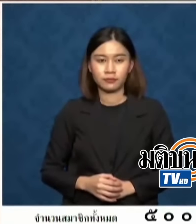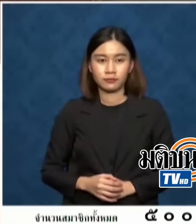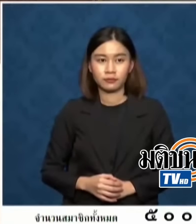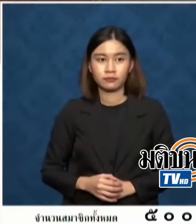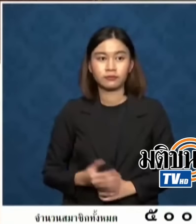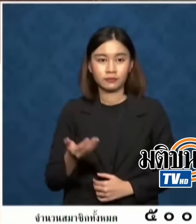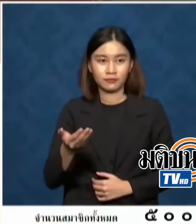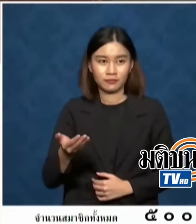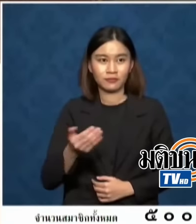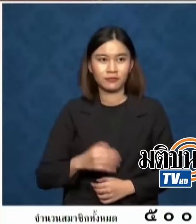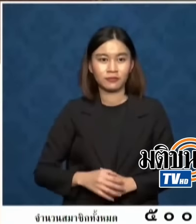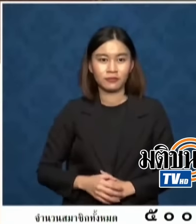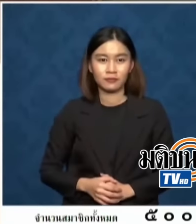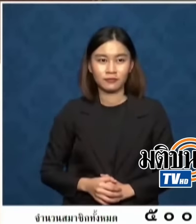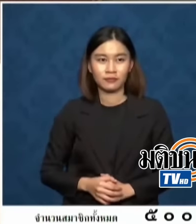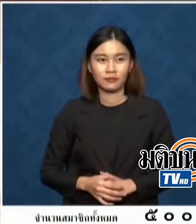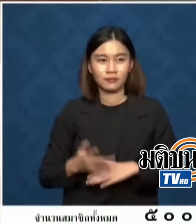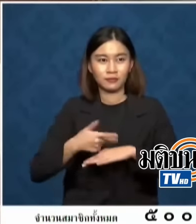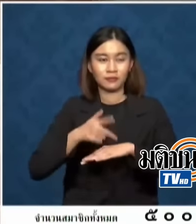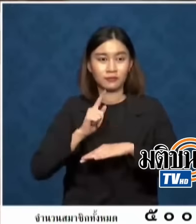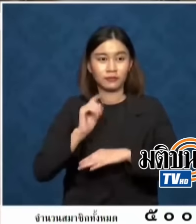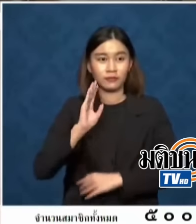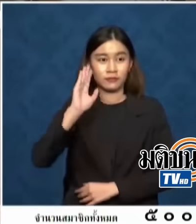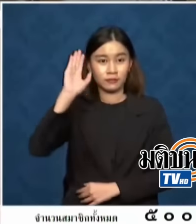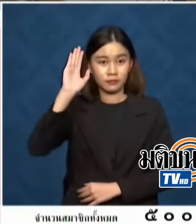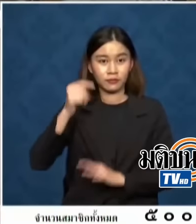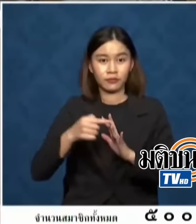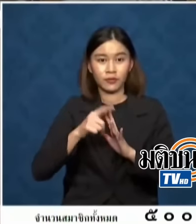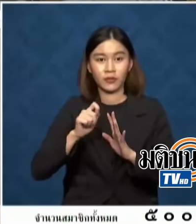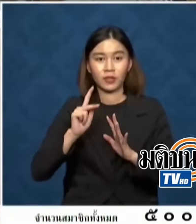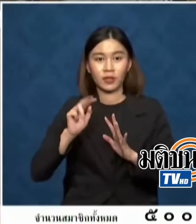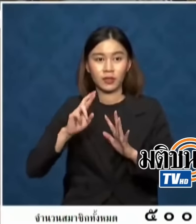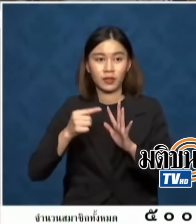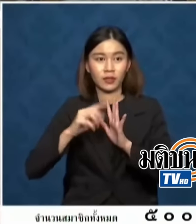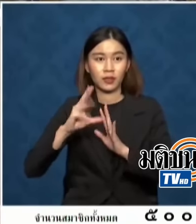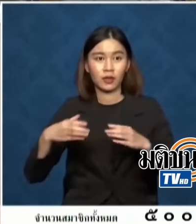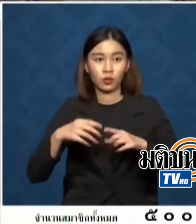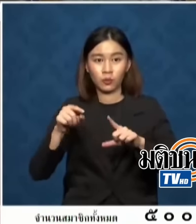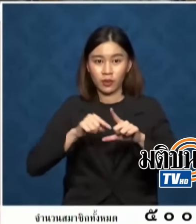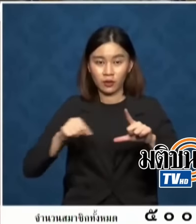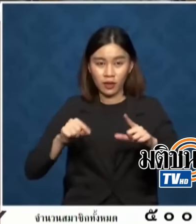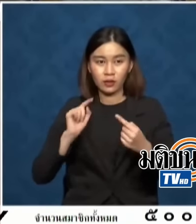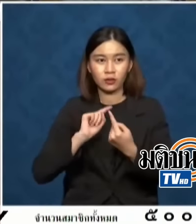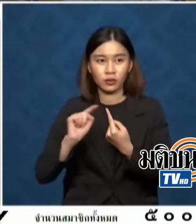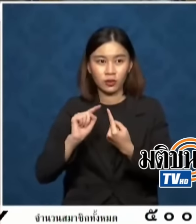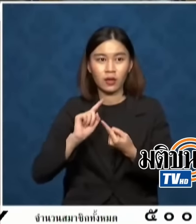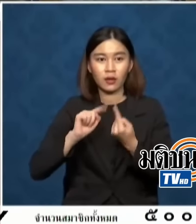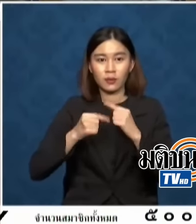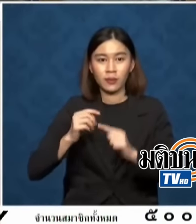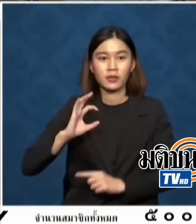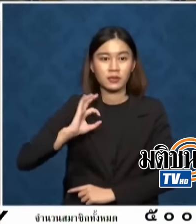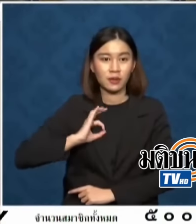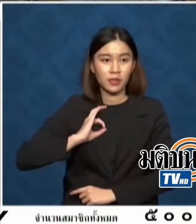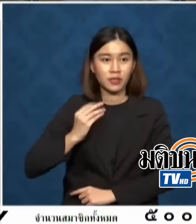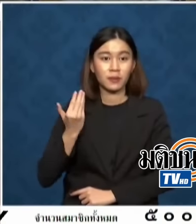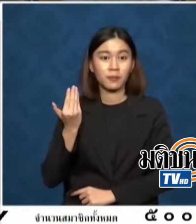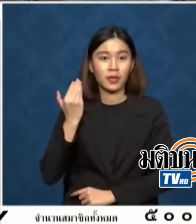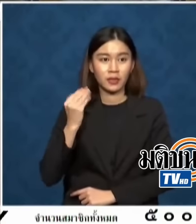เชิญครับ ท่านประธานครับผมเอกราชอุดมอำนวยผู้แทนคนดอนเมืองจากพรรคก้าวไกลครับเนื่องจาก เพื่อนสมาชิกหลายคน